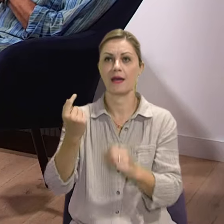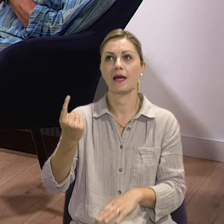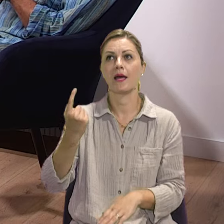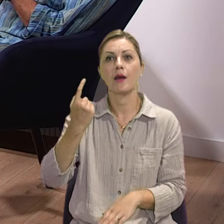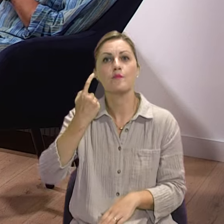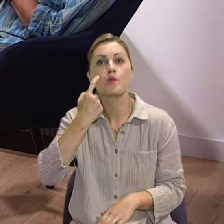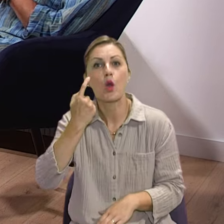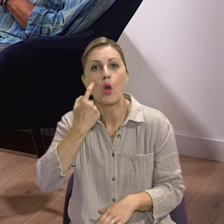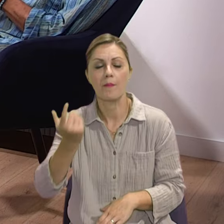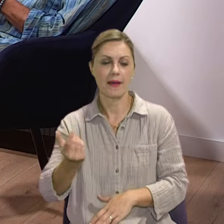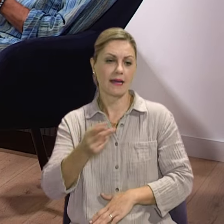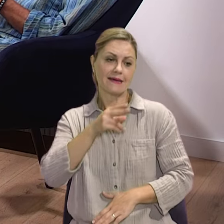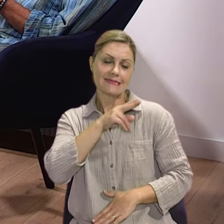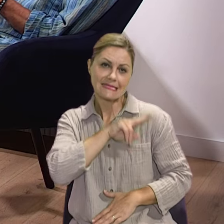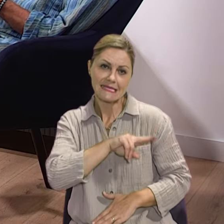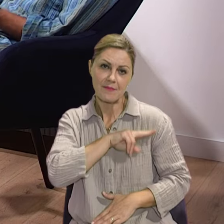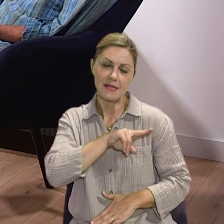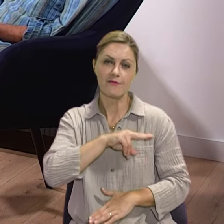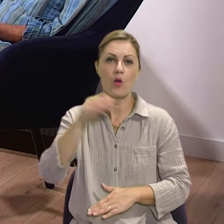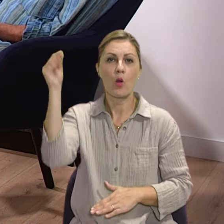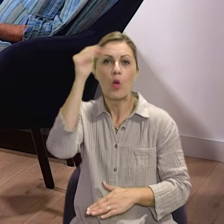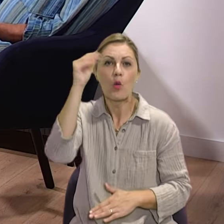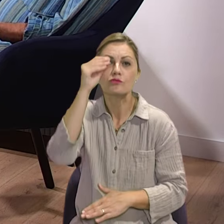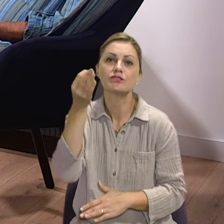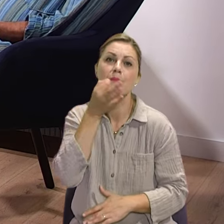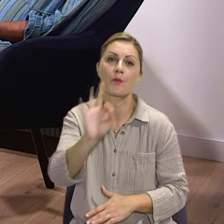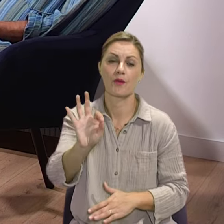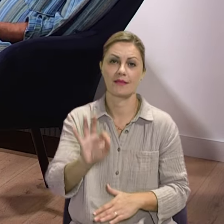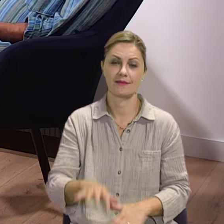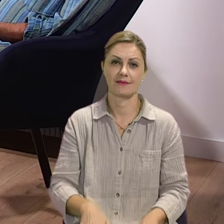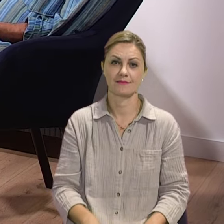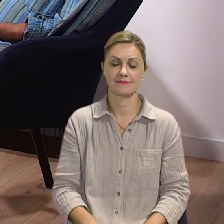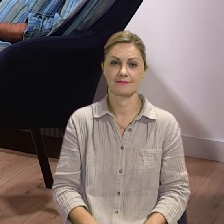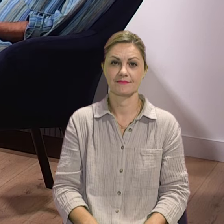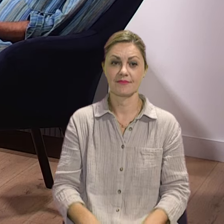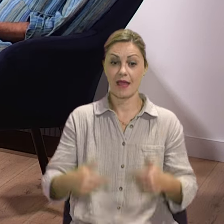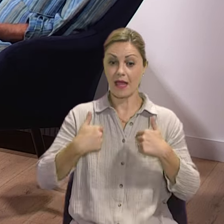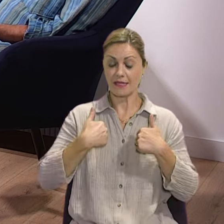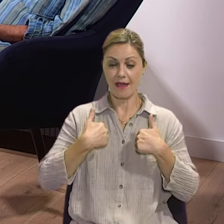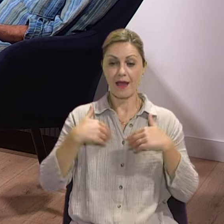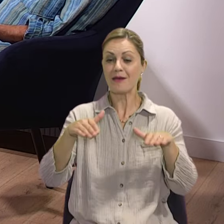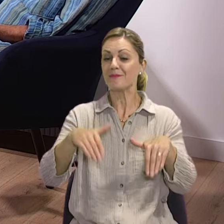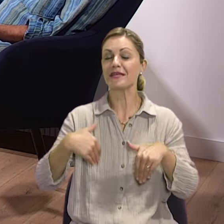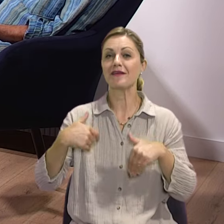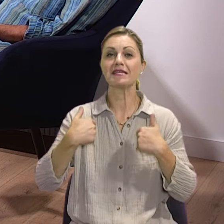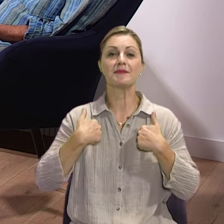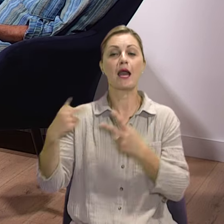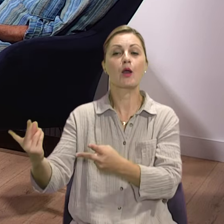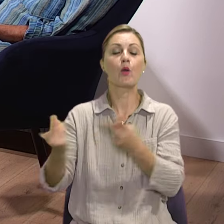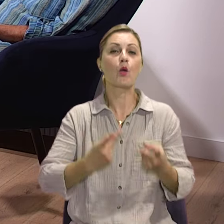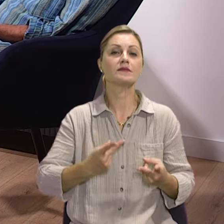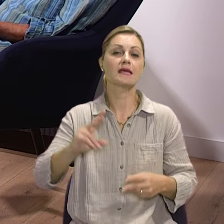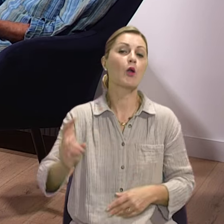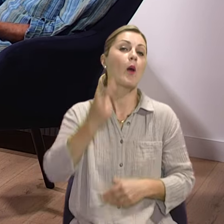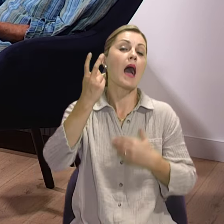proći, tako. I sa te strane, biti gost, ok, to je sve u